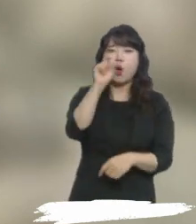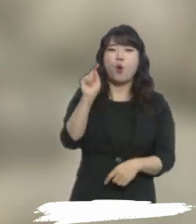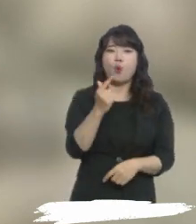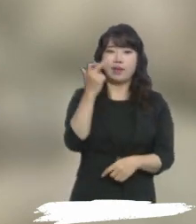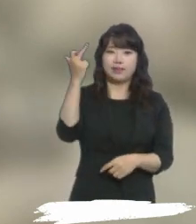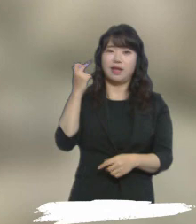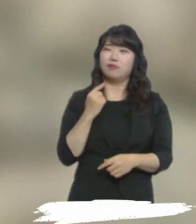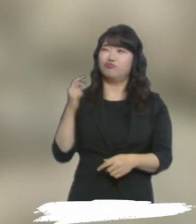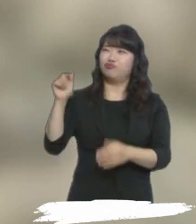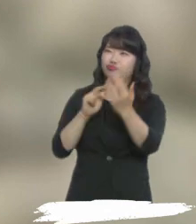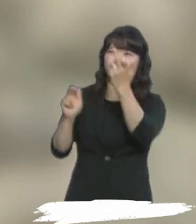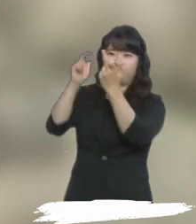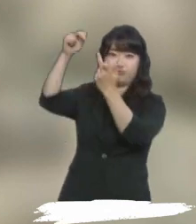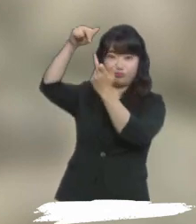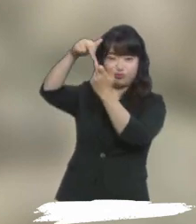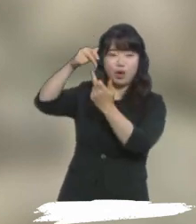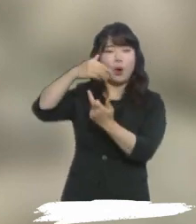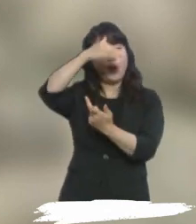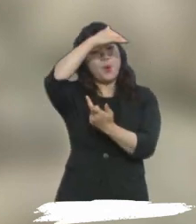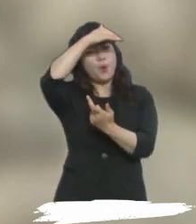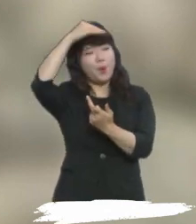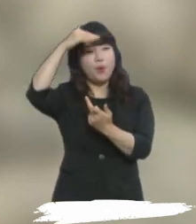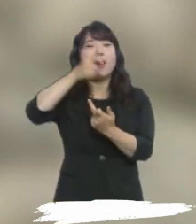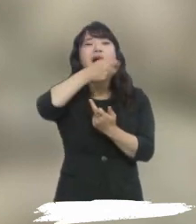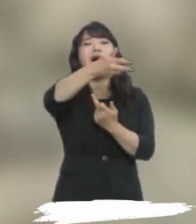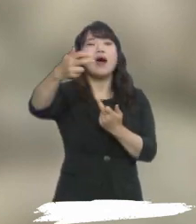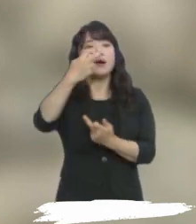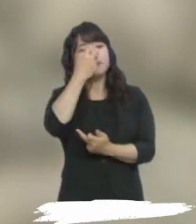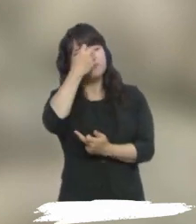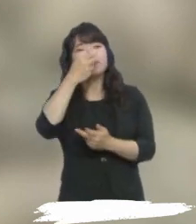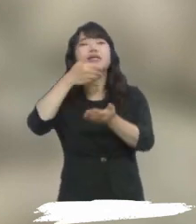정상에서 한강을 지키는 초소가 보입니다.